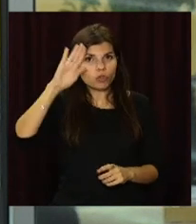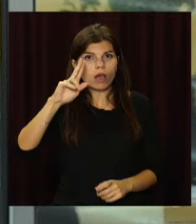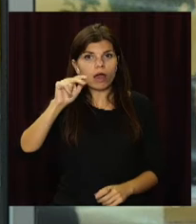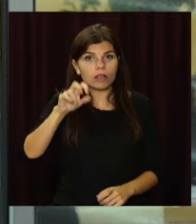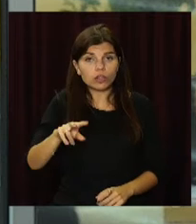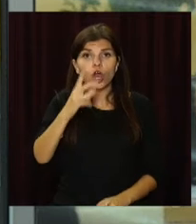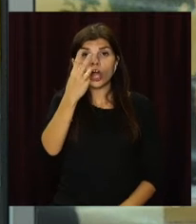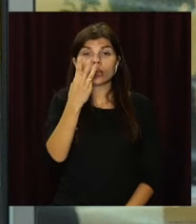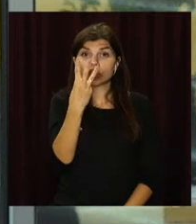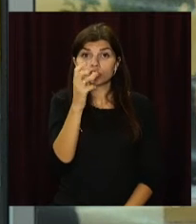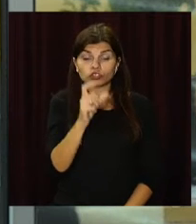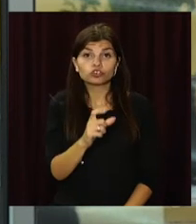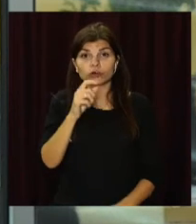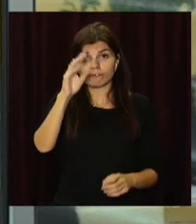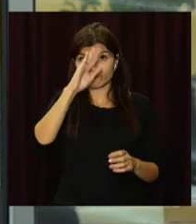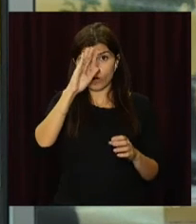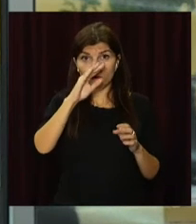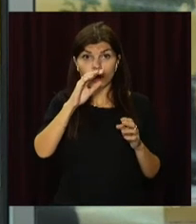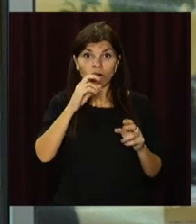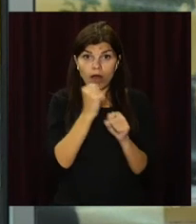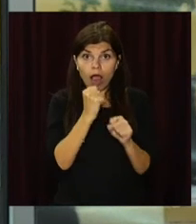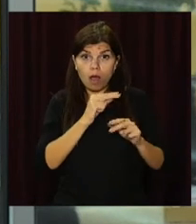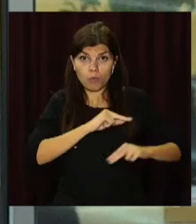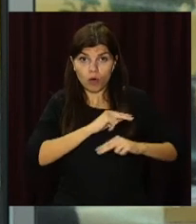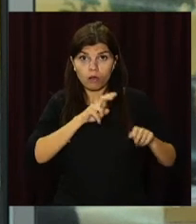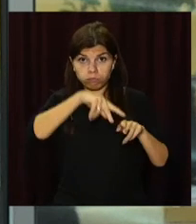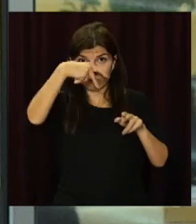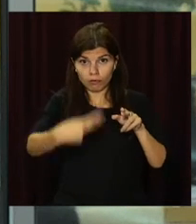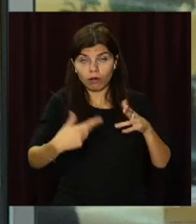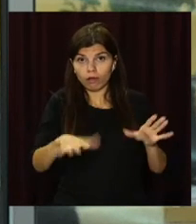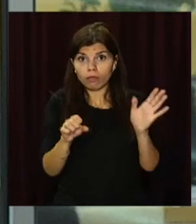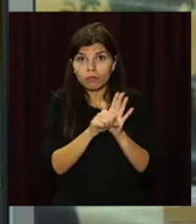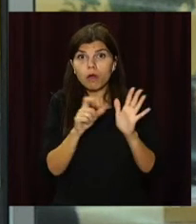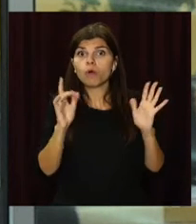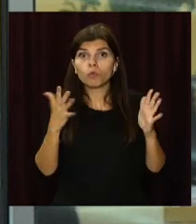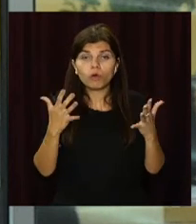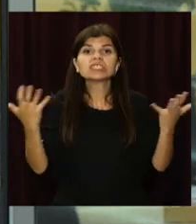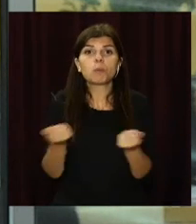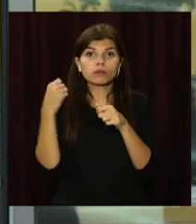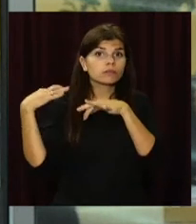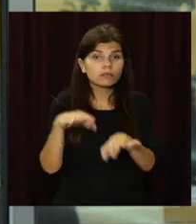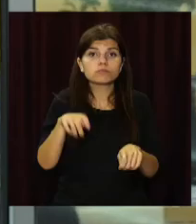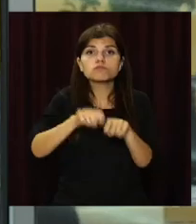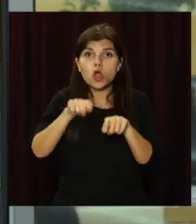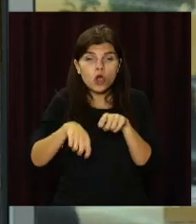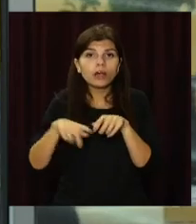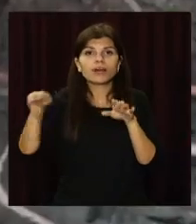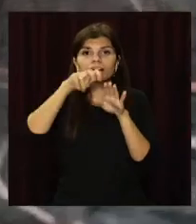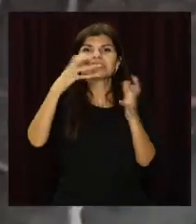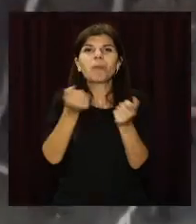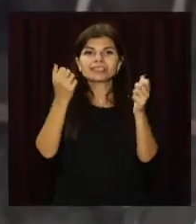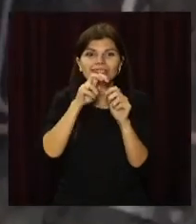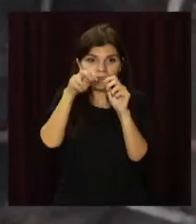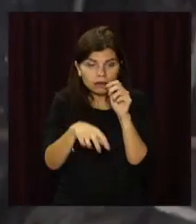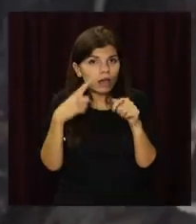працівників впали до відстійника і не виходять на зв'язок. На місце події відправили два загони ДСНСників. Надзвичайники, спустившись на дно